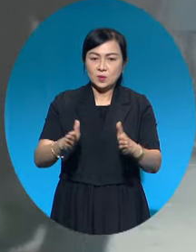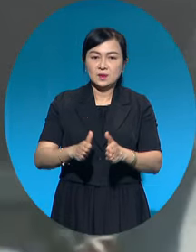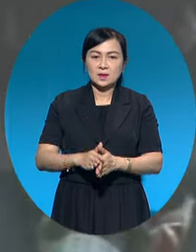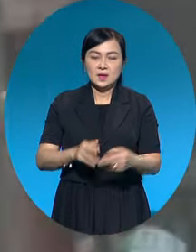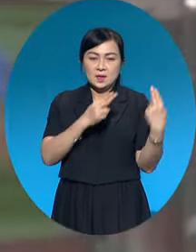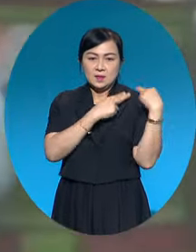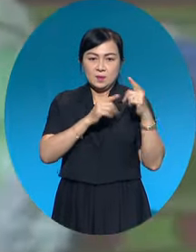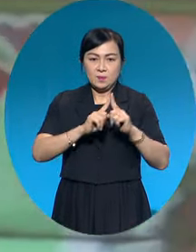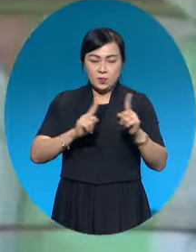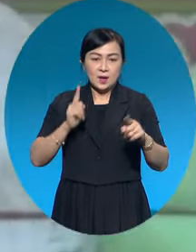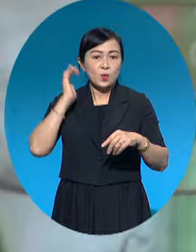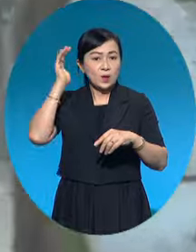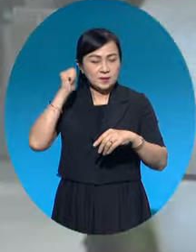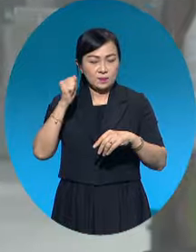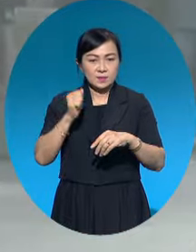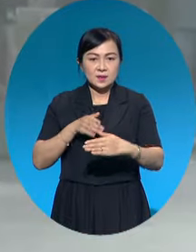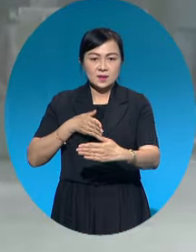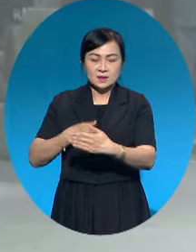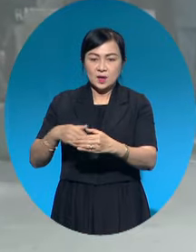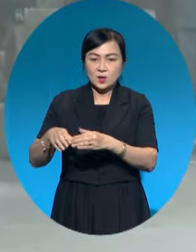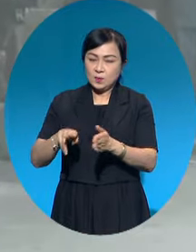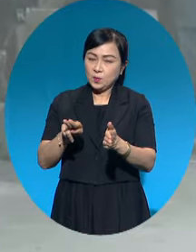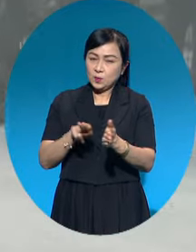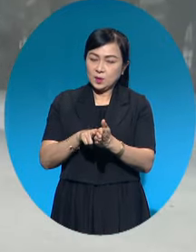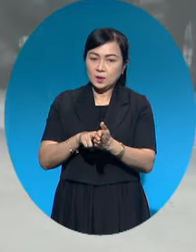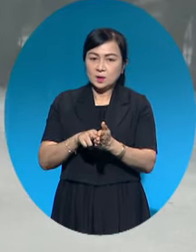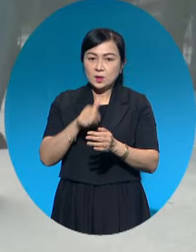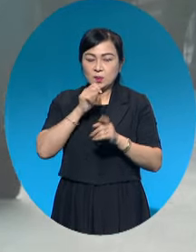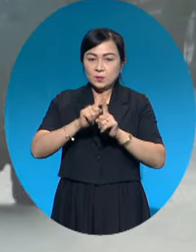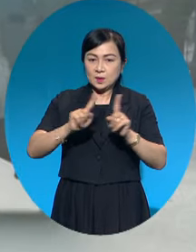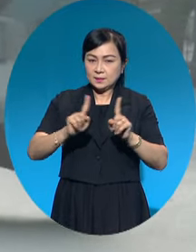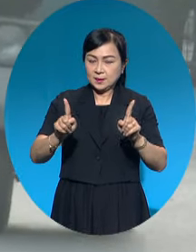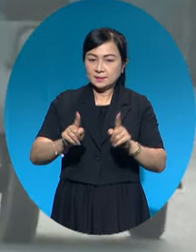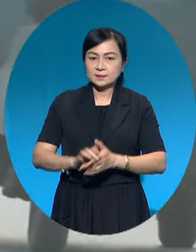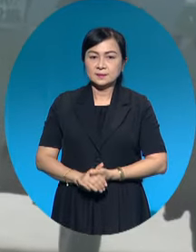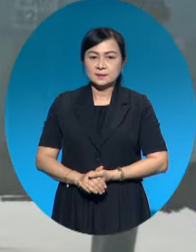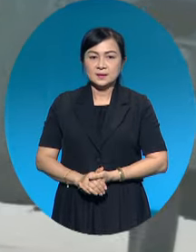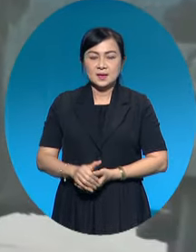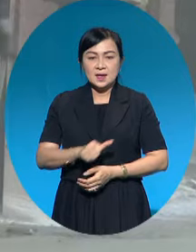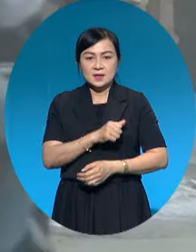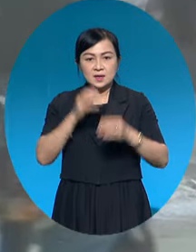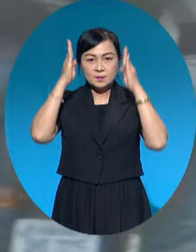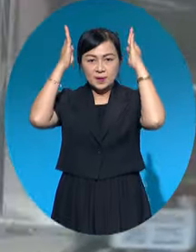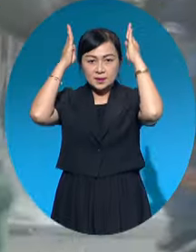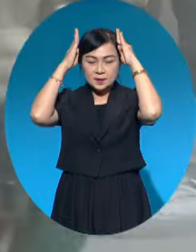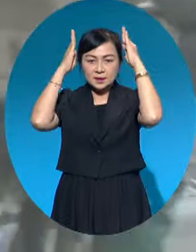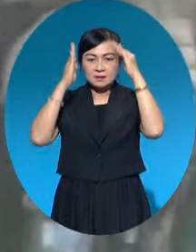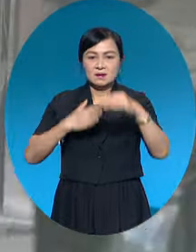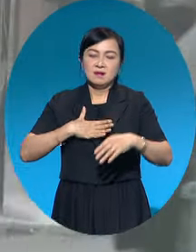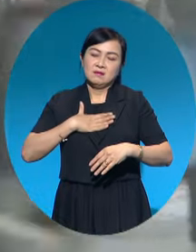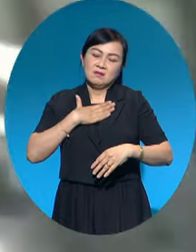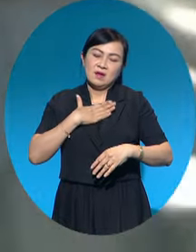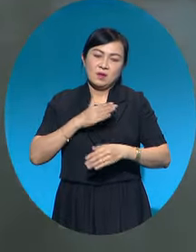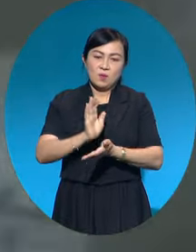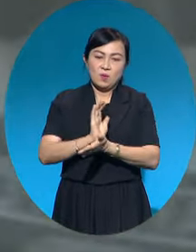một nhiệm vụ khác không kém phần quan trọng là ngăn chặn các nhóm vũ trang tôn giáo và ly khai hầu hết người dân Pakistan đã quá chán nản với tình